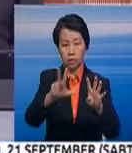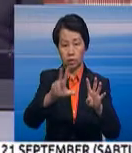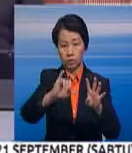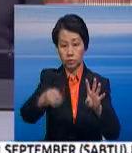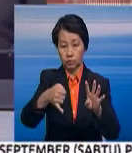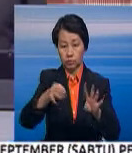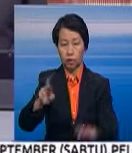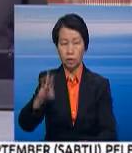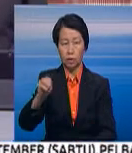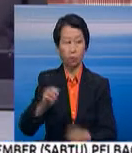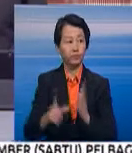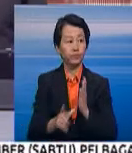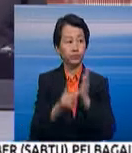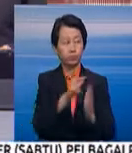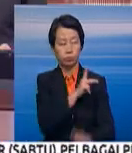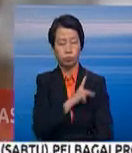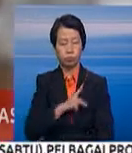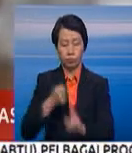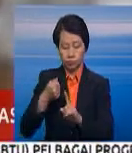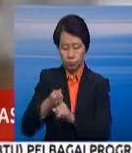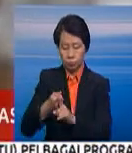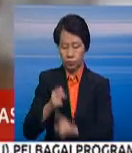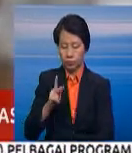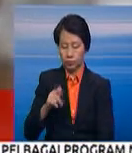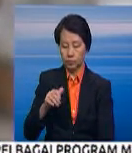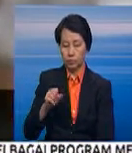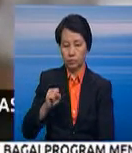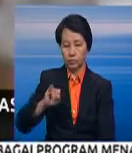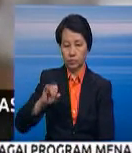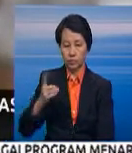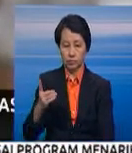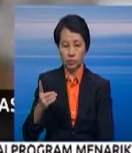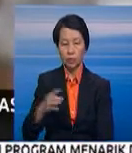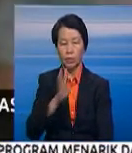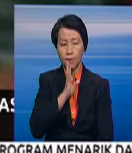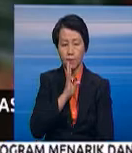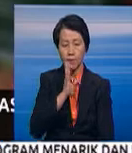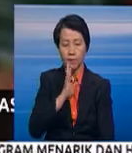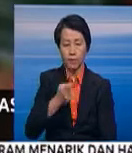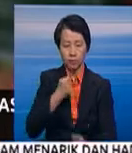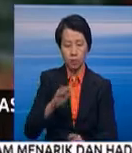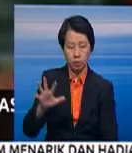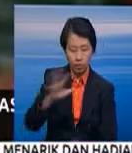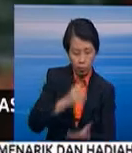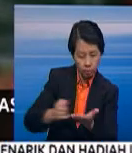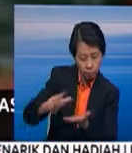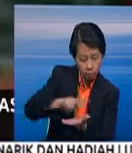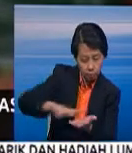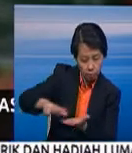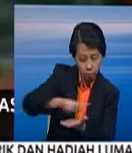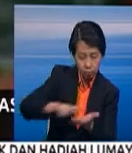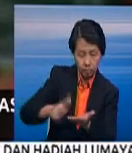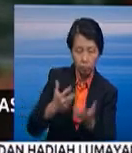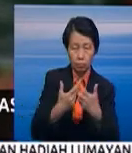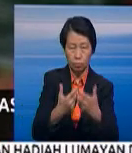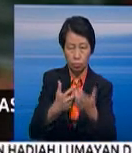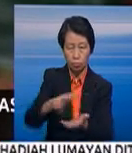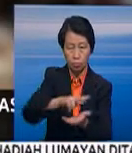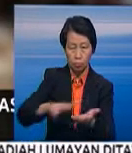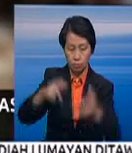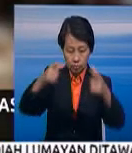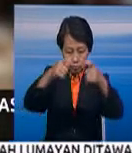ringgit. Menurut penolong Ketua Pengarah Kastam Zon Tengah Datuk Zulkarnain Muhammad Yusof, hasil imbasan melalui mesin pengimbas